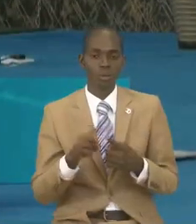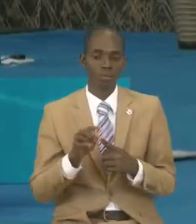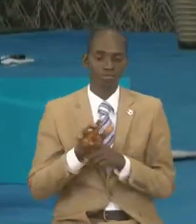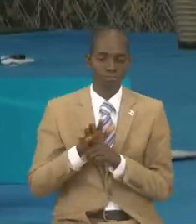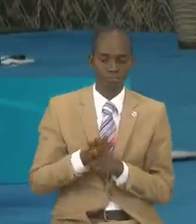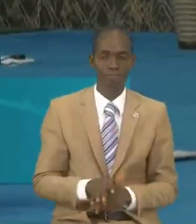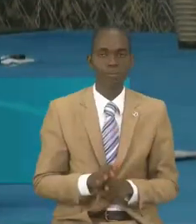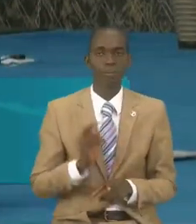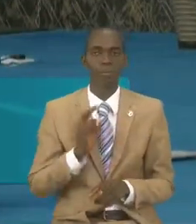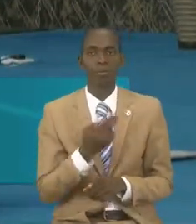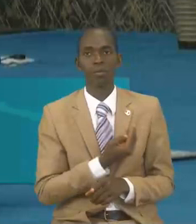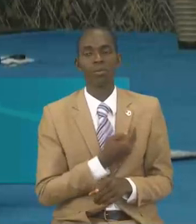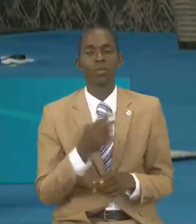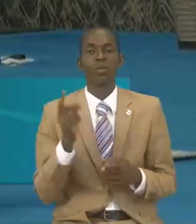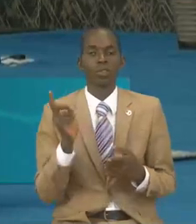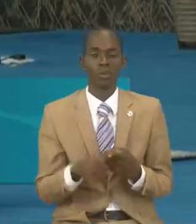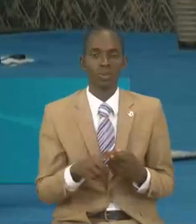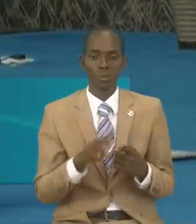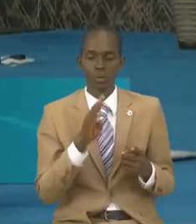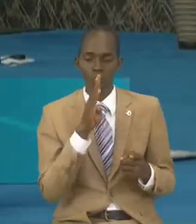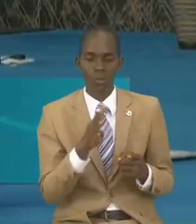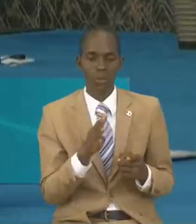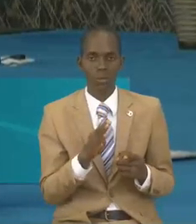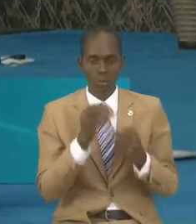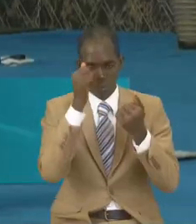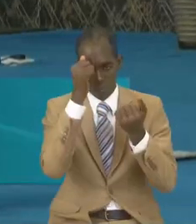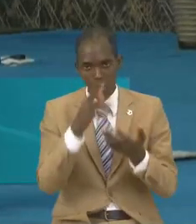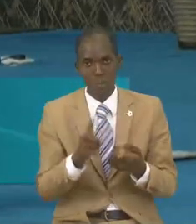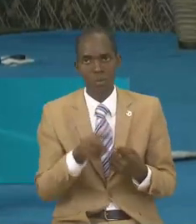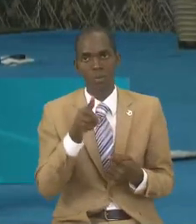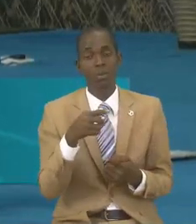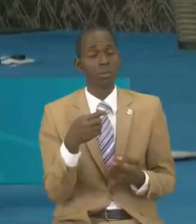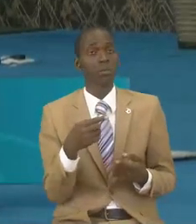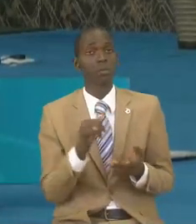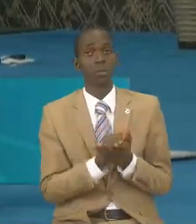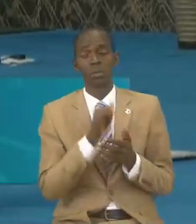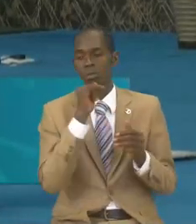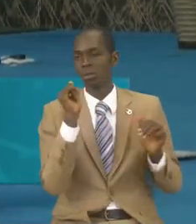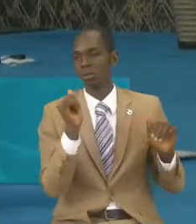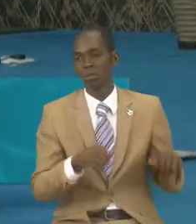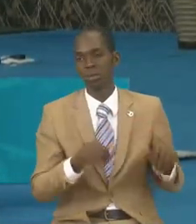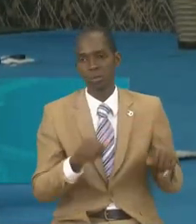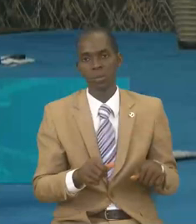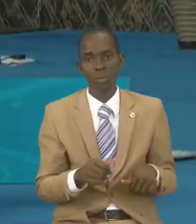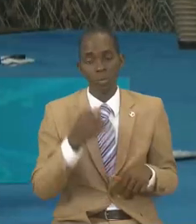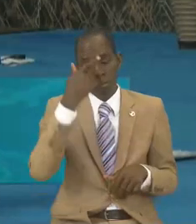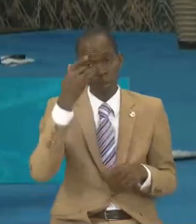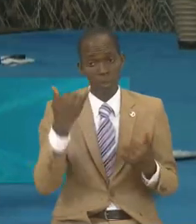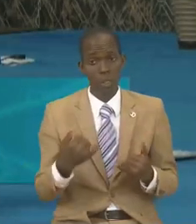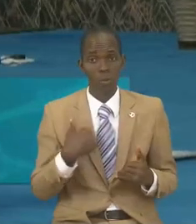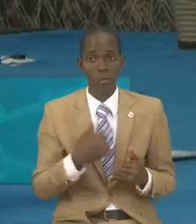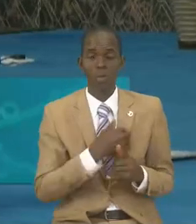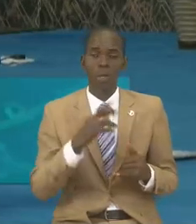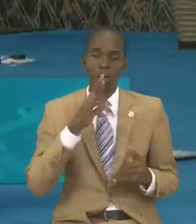voulant nous modeler selon son image, nous disons, ça ne peut pas se faire parce que maintenant nous